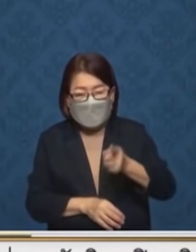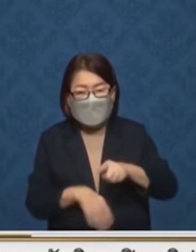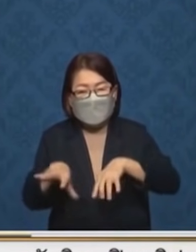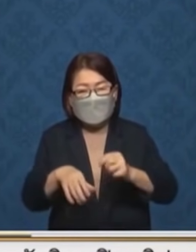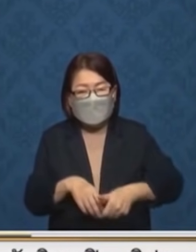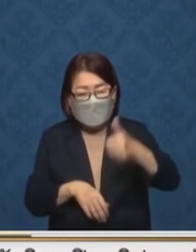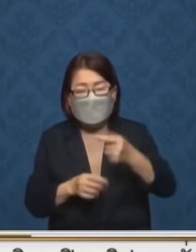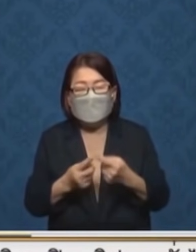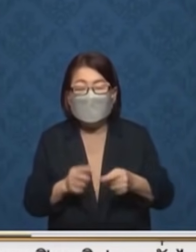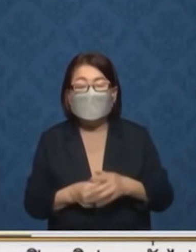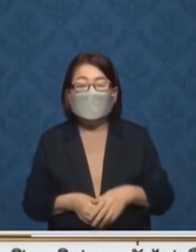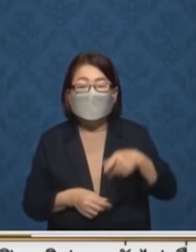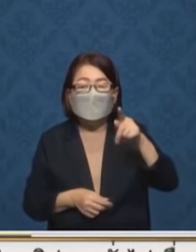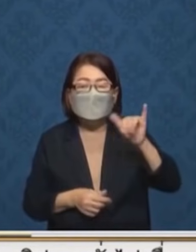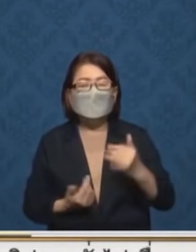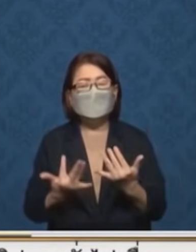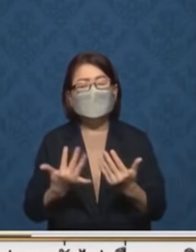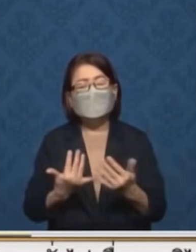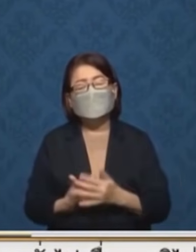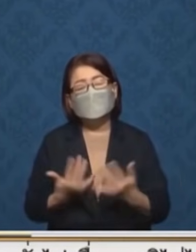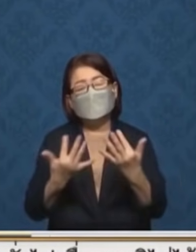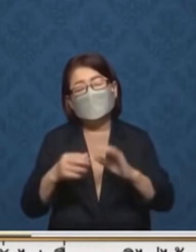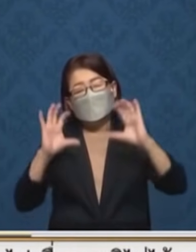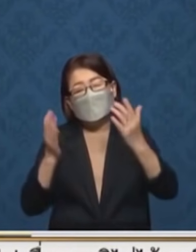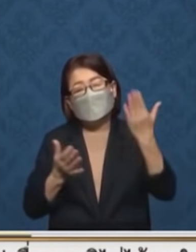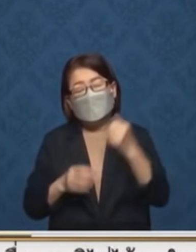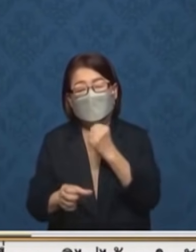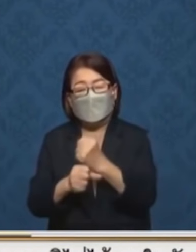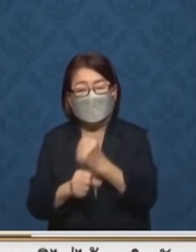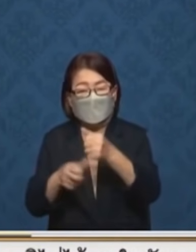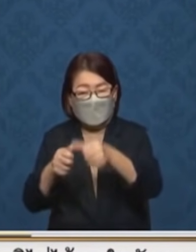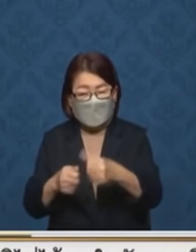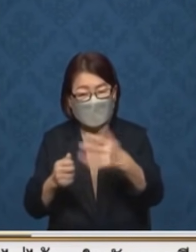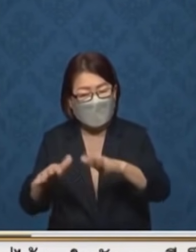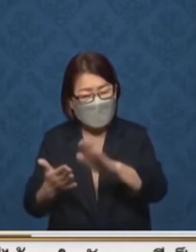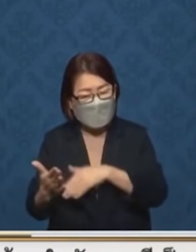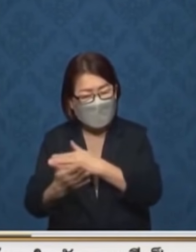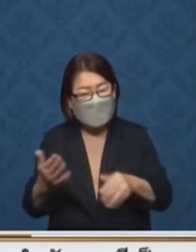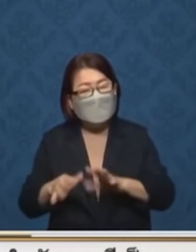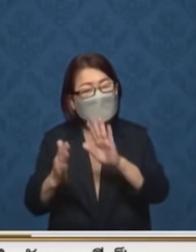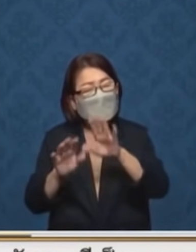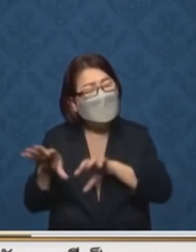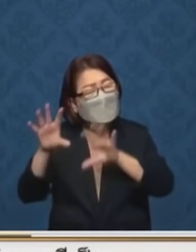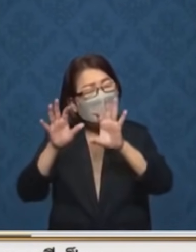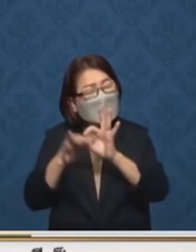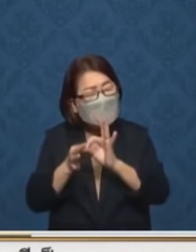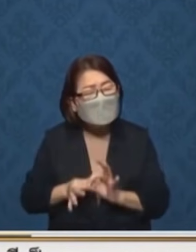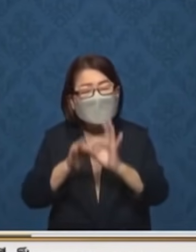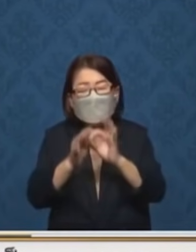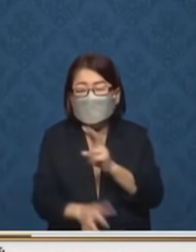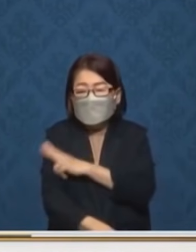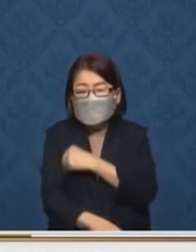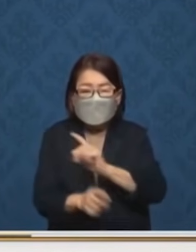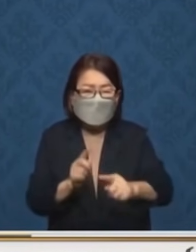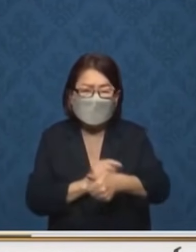แต่พลเอกประยุทธ์ก็รอกินแต่บุญเก่าที่รัฐบาลชุดที่ผ่านมาได้วางระบบสาธารณสุขเอาไว้อย่างแข็งแกร่ง